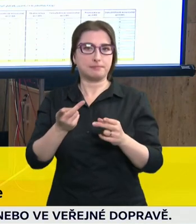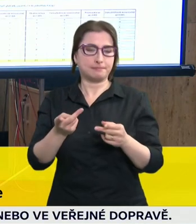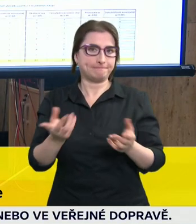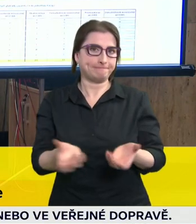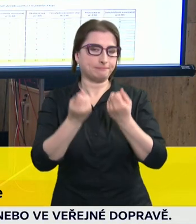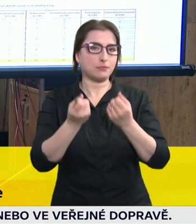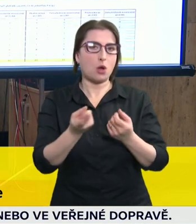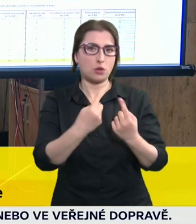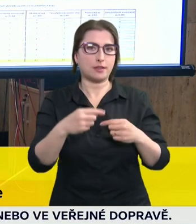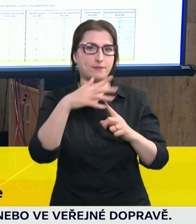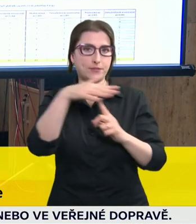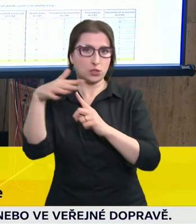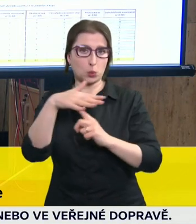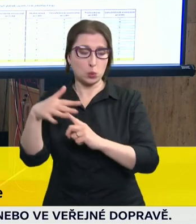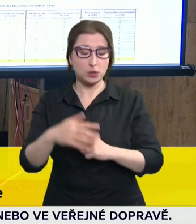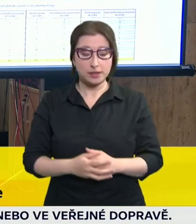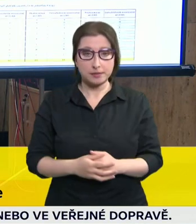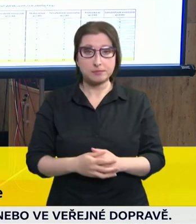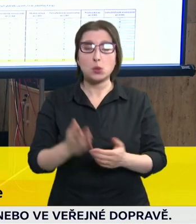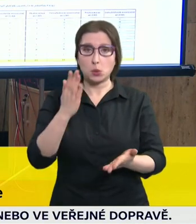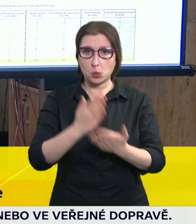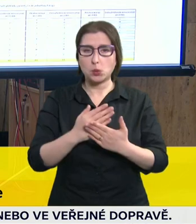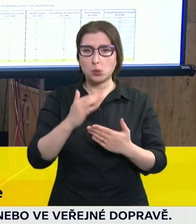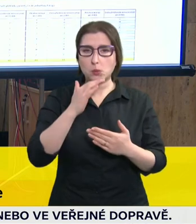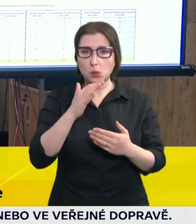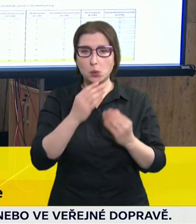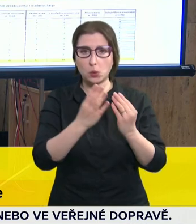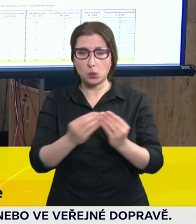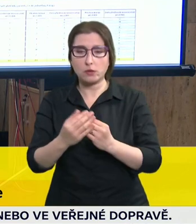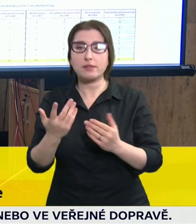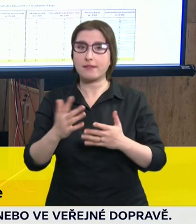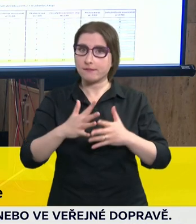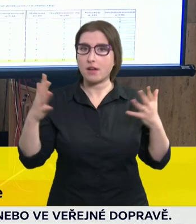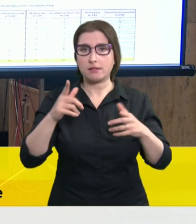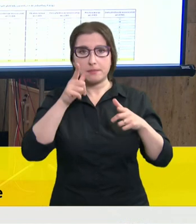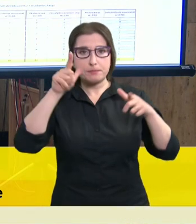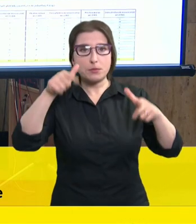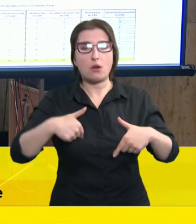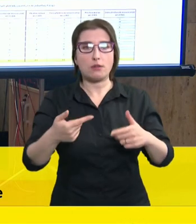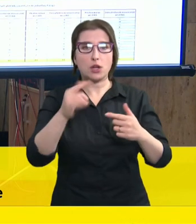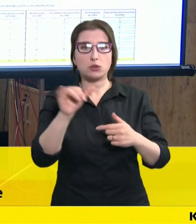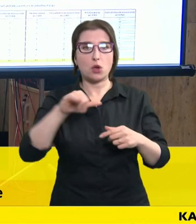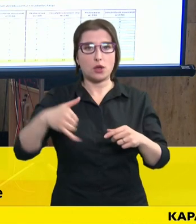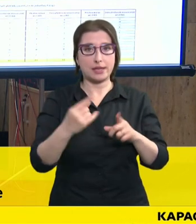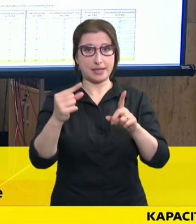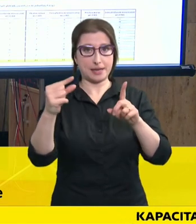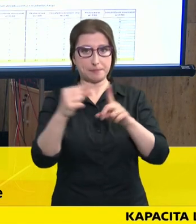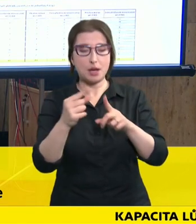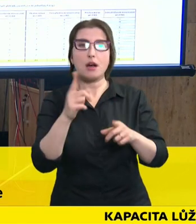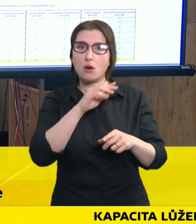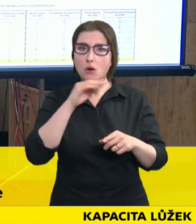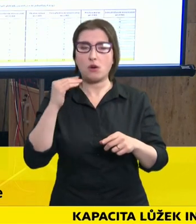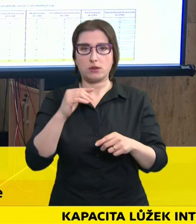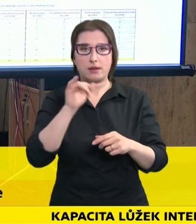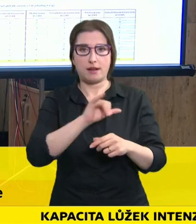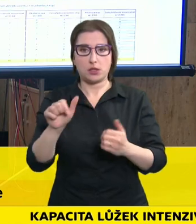stalo, jak už bylo zmíněno mými předřečníky, velkými profesionály intenzivní péče a dlouholetou zkušeností,